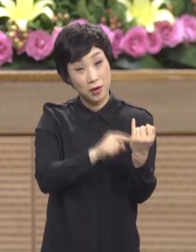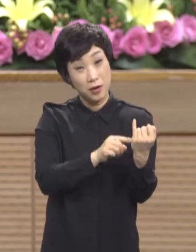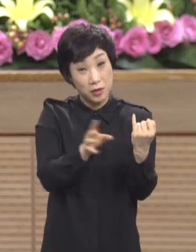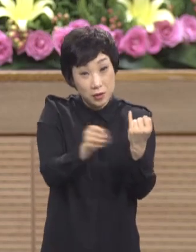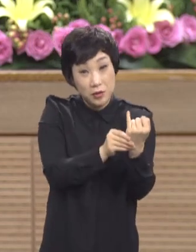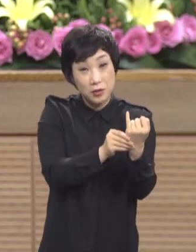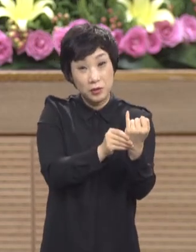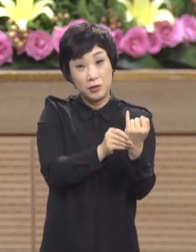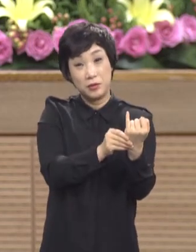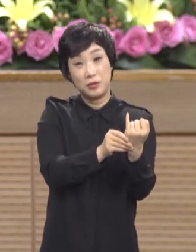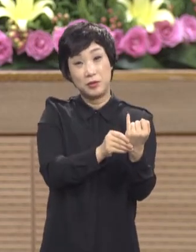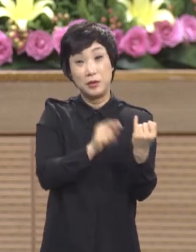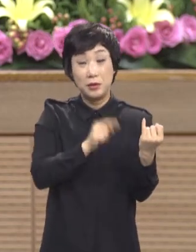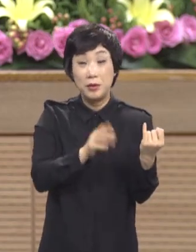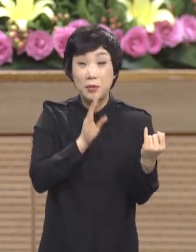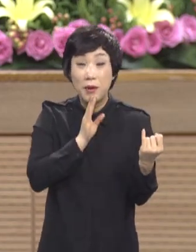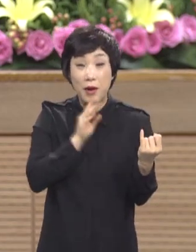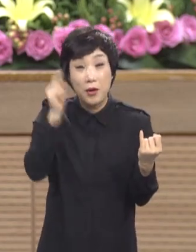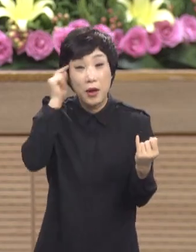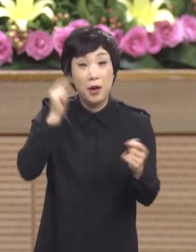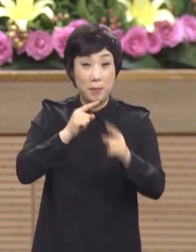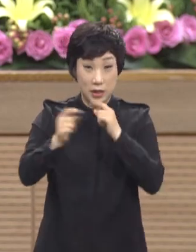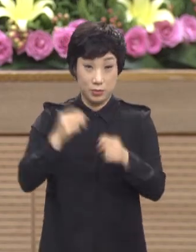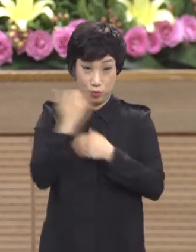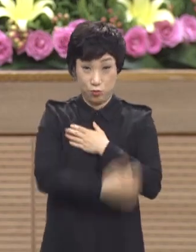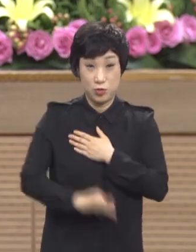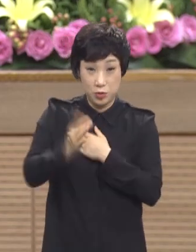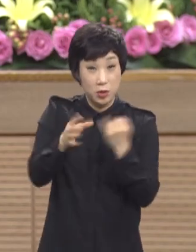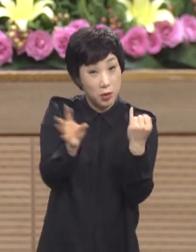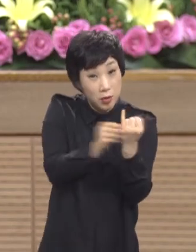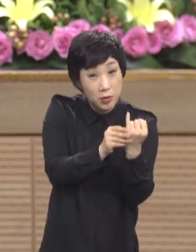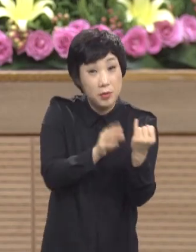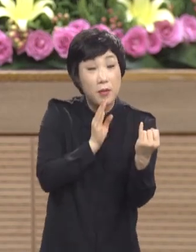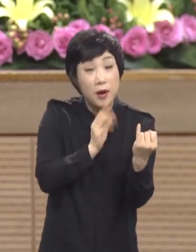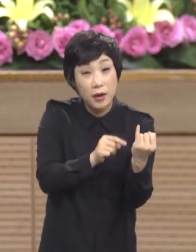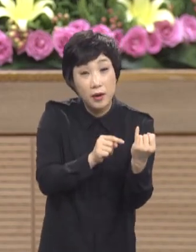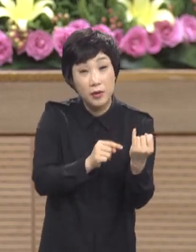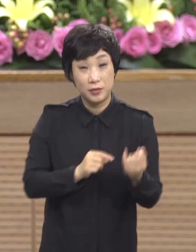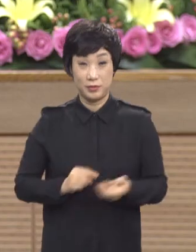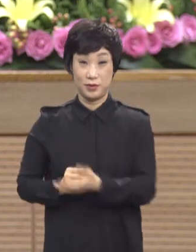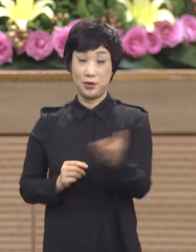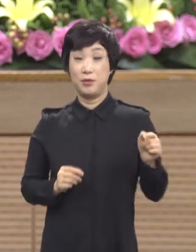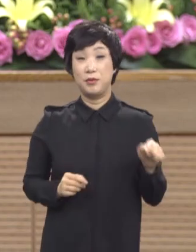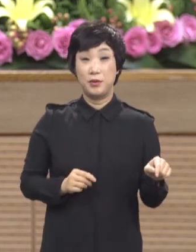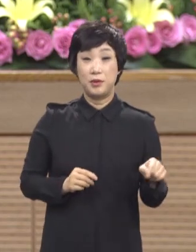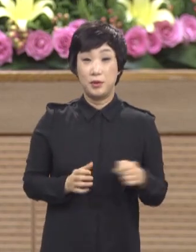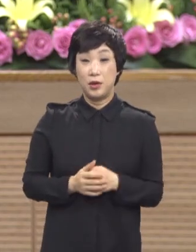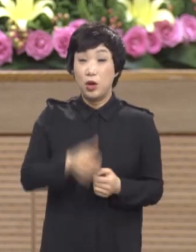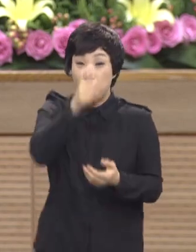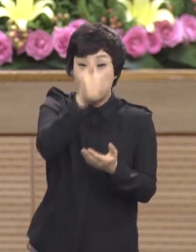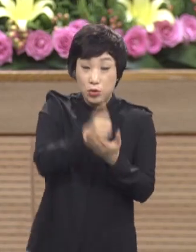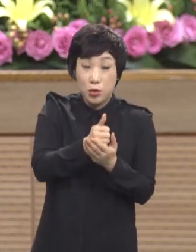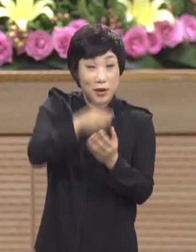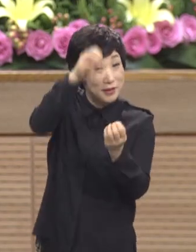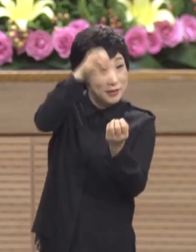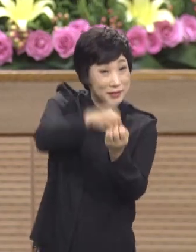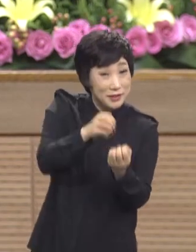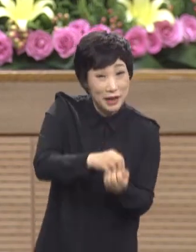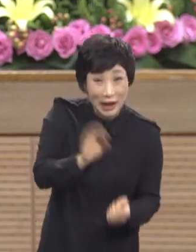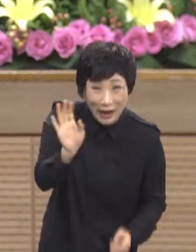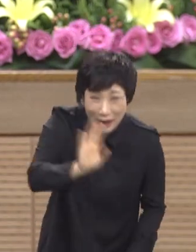아기가 생겼어. 말씀이 육신이 되었다 이 말이요. 네. 이는 죄의 종자의